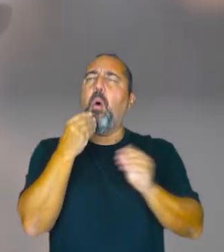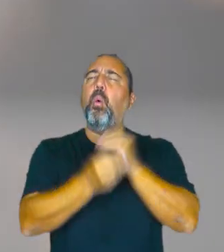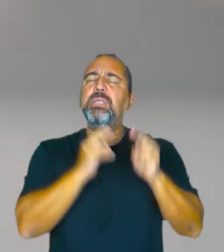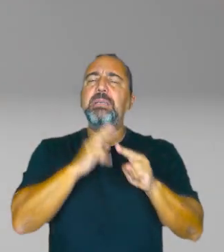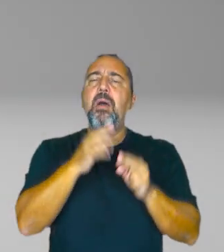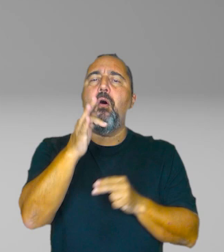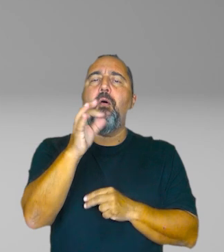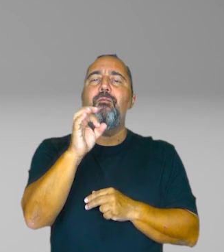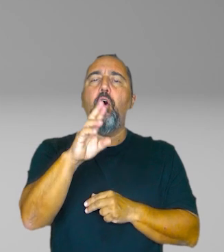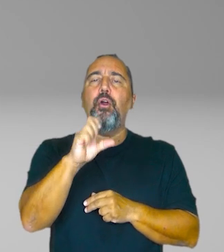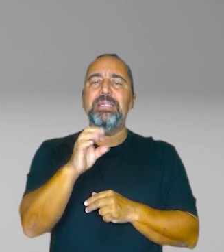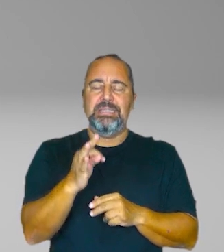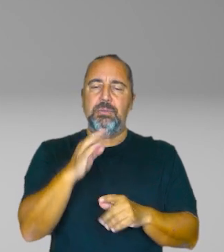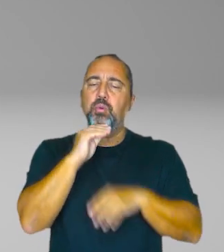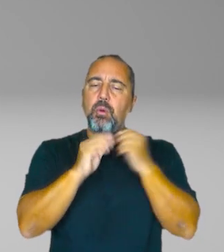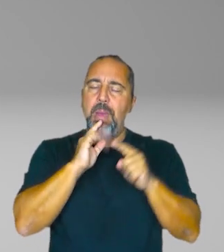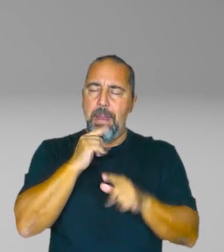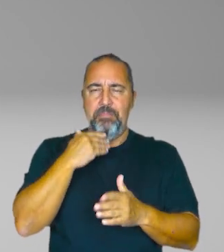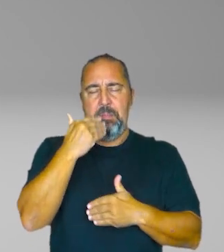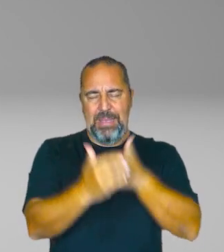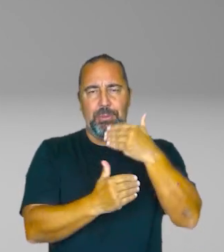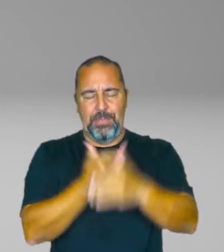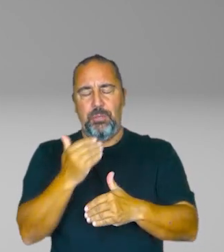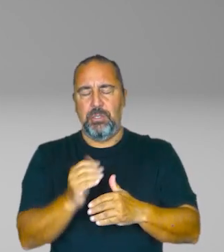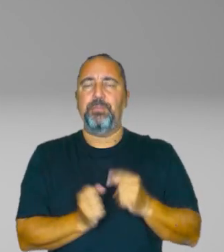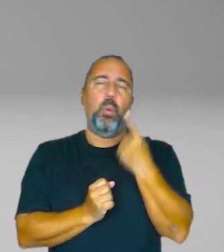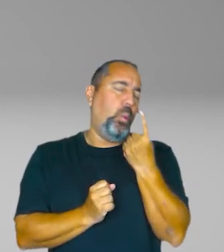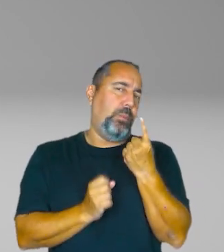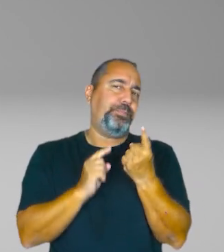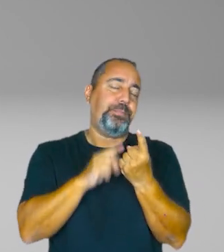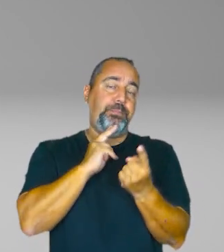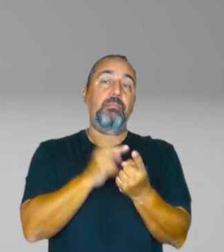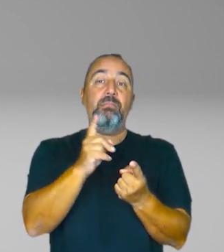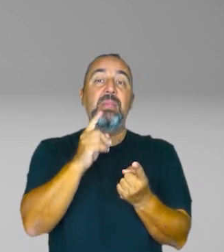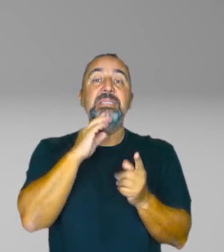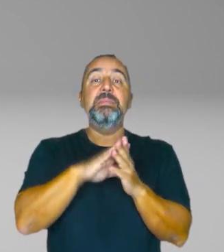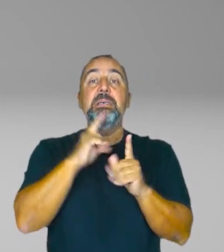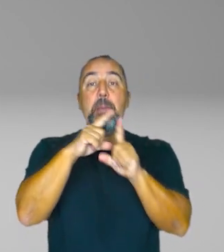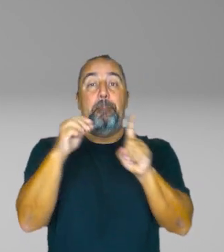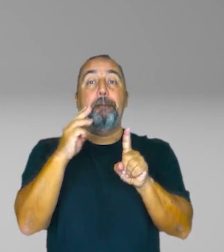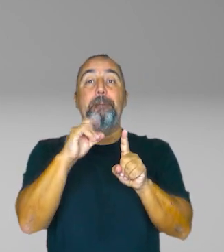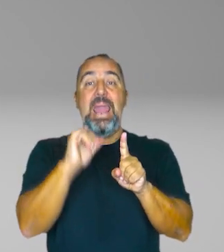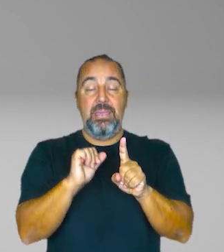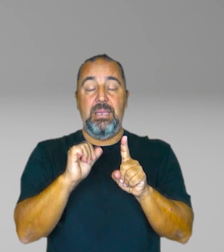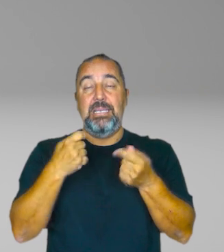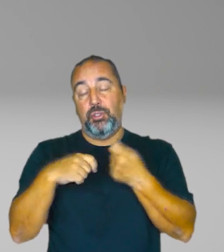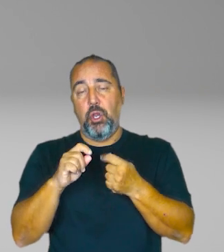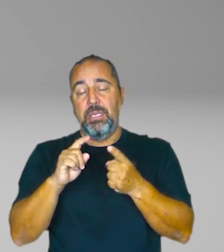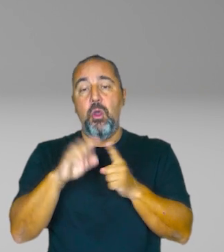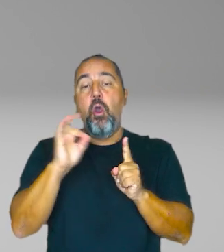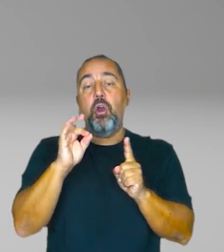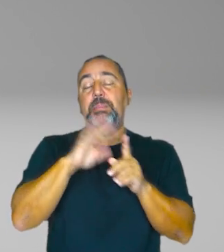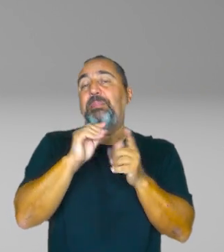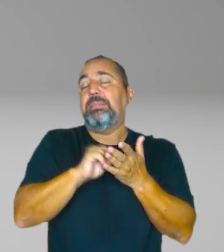digutenak. Forest urratsez urrats erabiltzen erakutsiko dizugu. 1. Deskargatu Forest Play